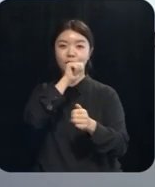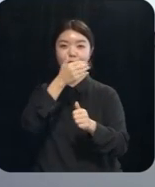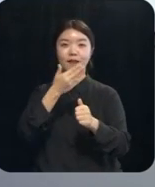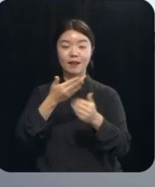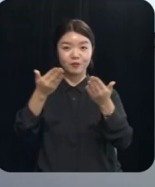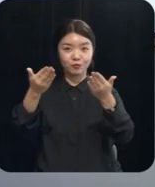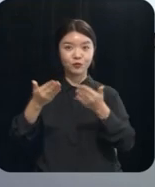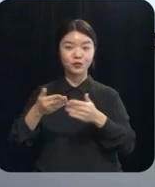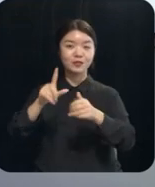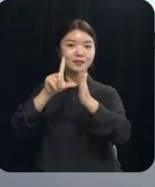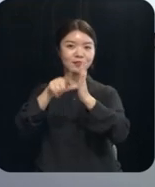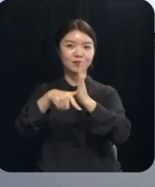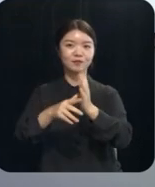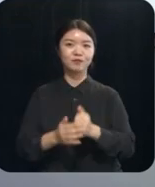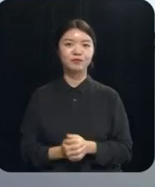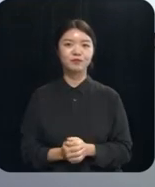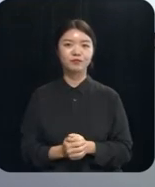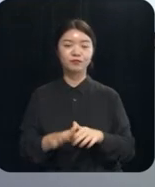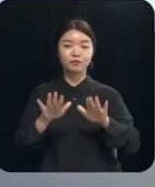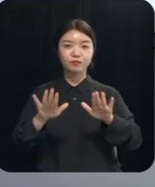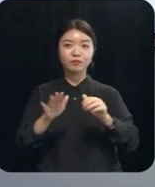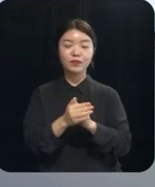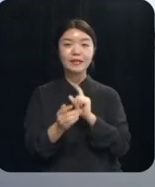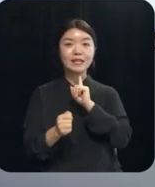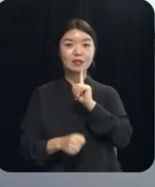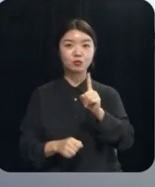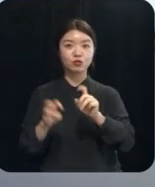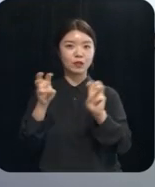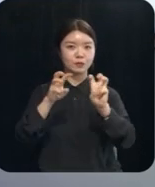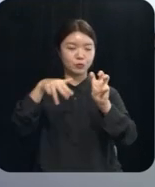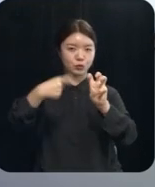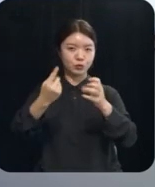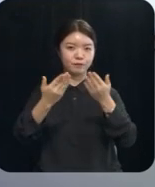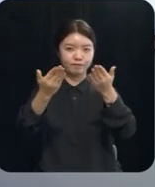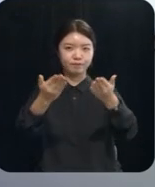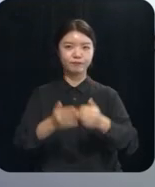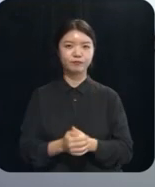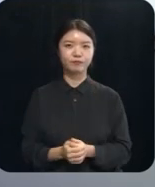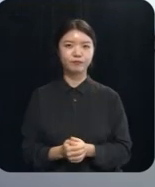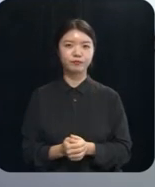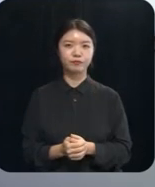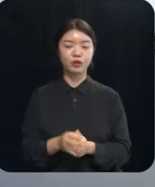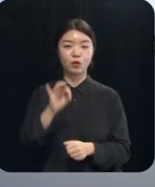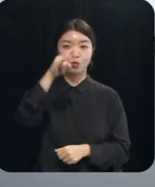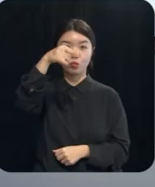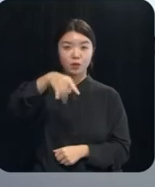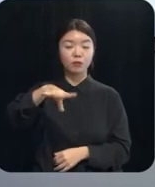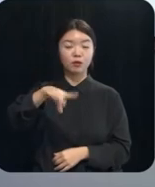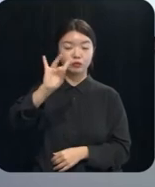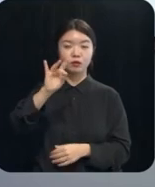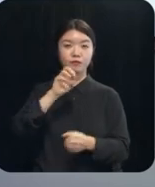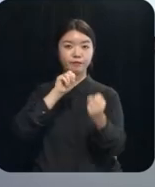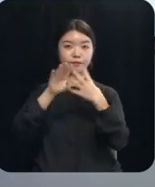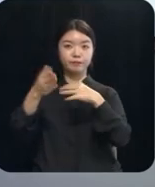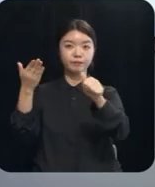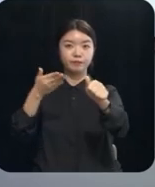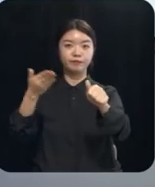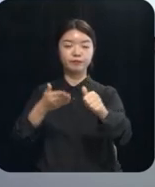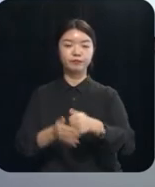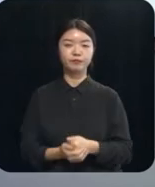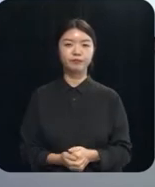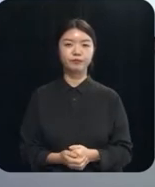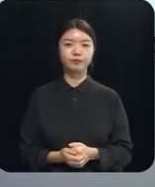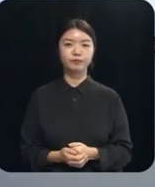소개해드리는 시간입니다. 이번에는 1분 30초 드리도록 하겠습니다. 위성곤 후보 먼저 시작을